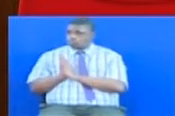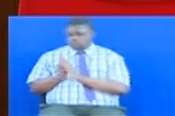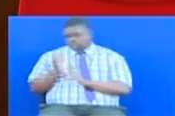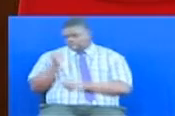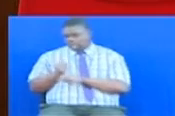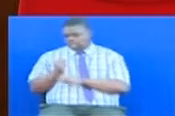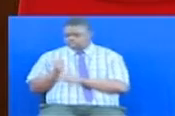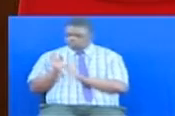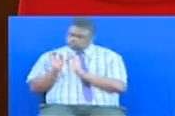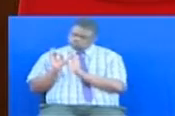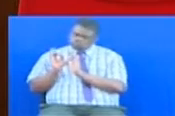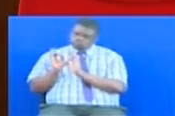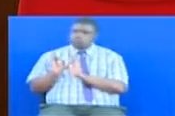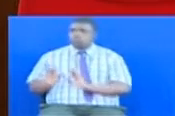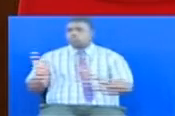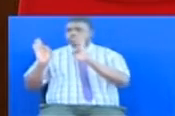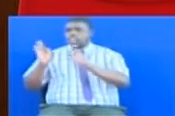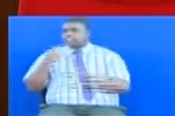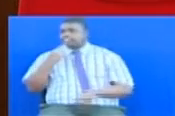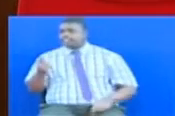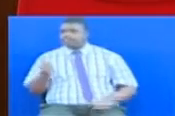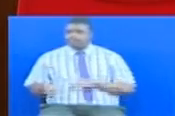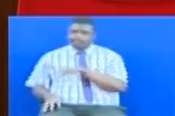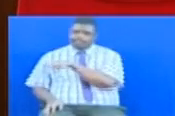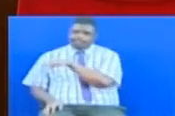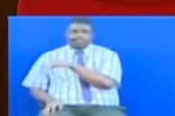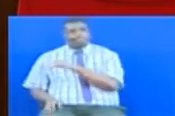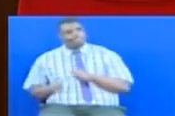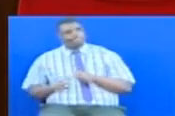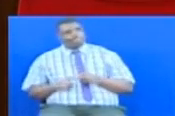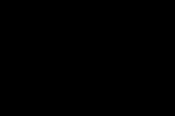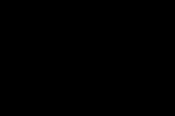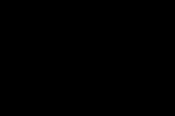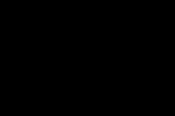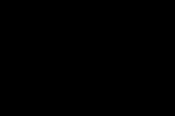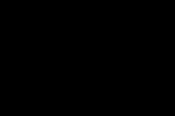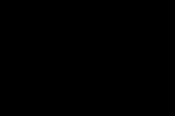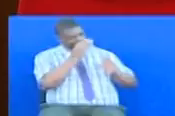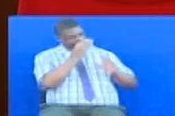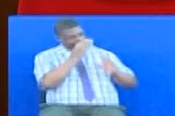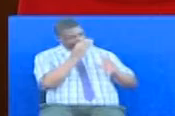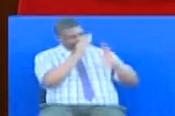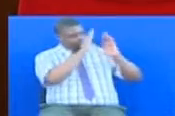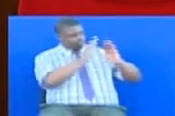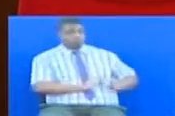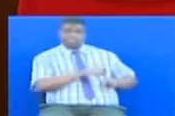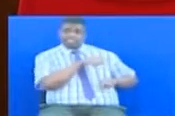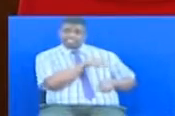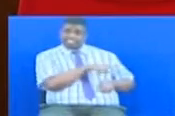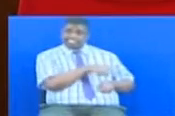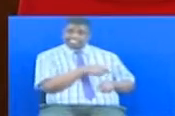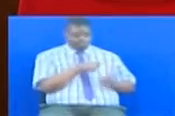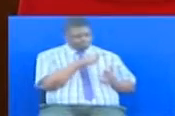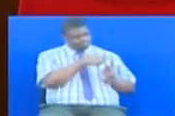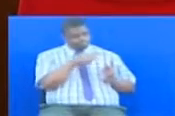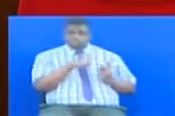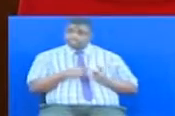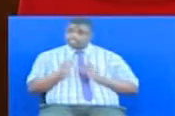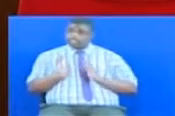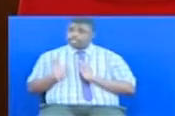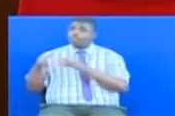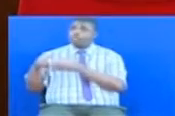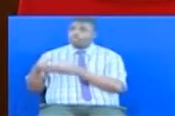nzuri anayoifanya, lakini niseme tu kwamba kupokea taarifa hizi mbili zilizopokea za kamati wakati